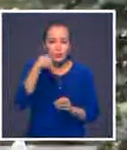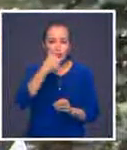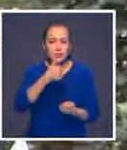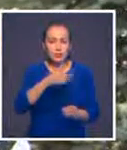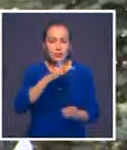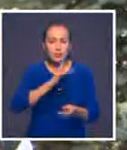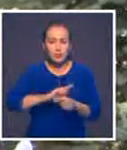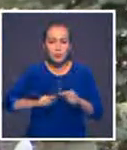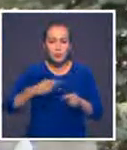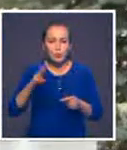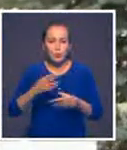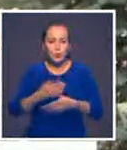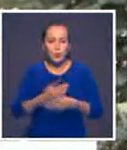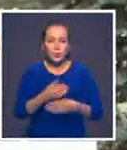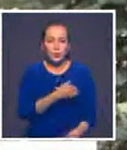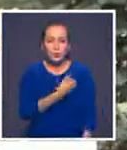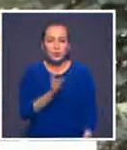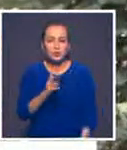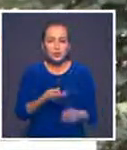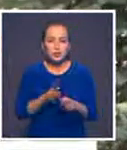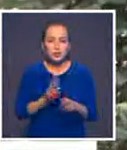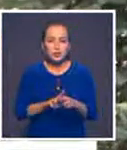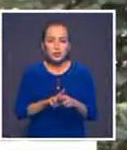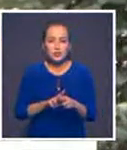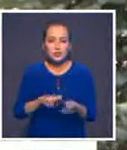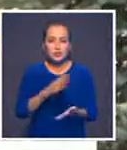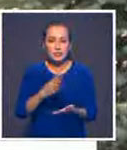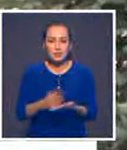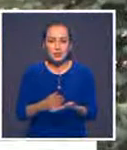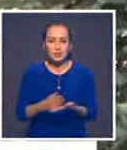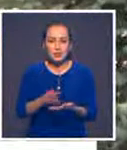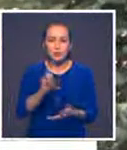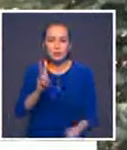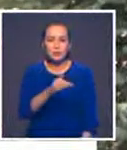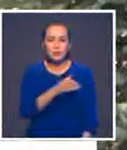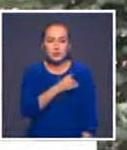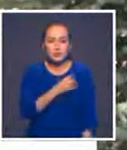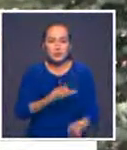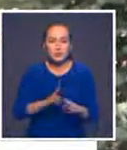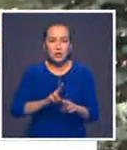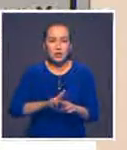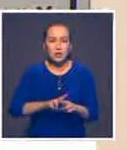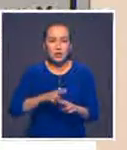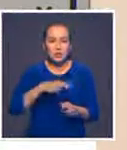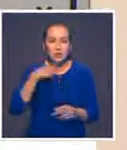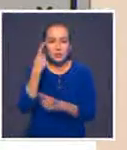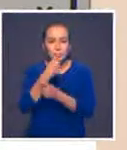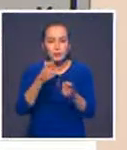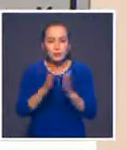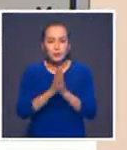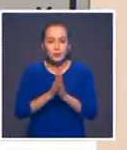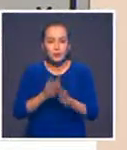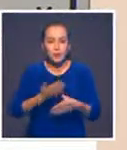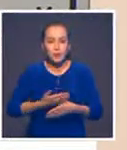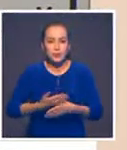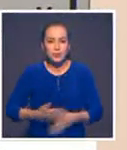болса, жағдай түсінетін, өстіп балама көмек қол үшін созам деген адамдардан да сіздер арқылы көмек сұраймын. Дәрігерлер науқас